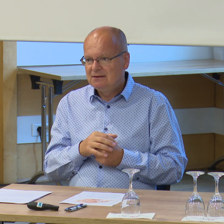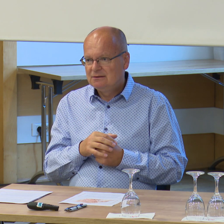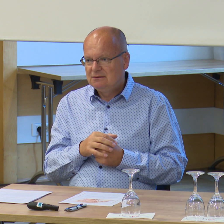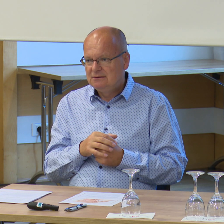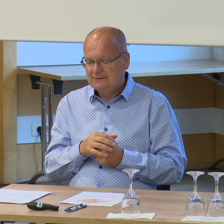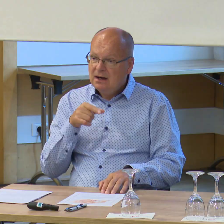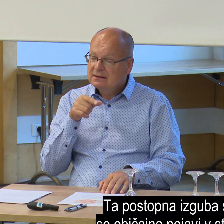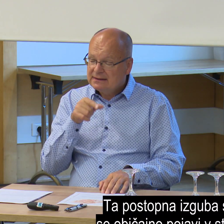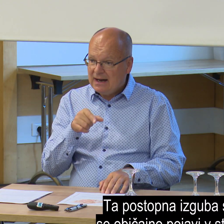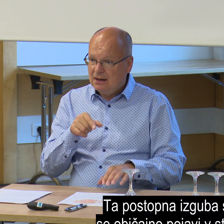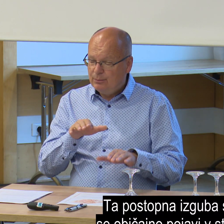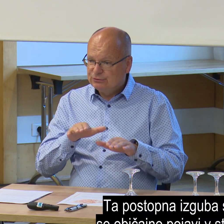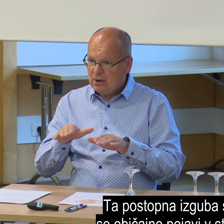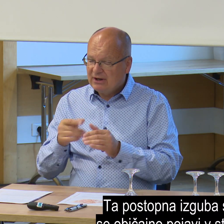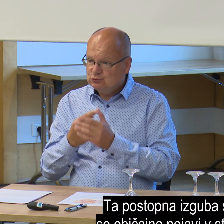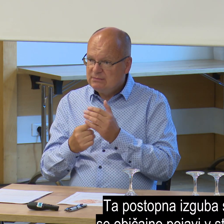presbiakusis.